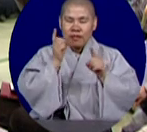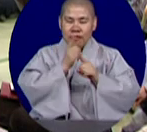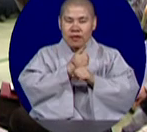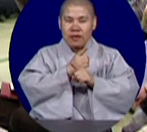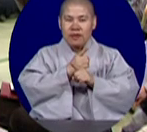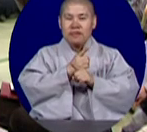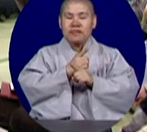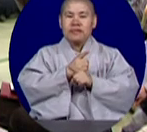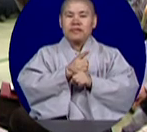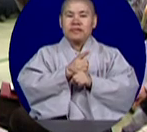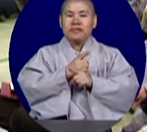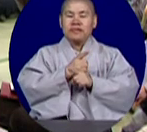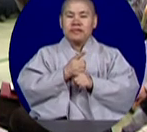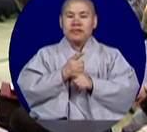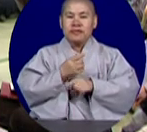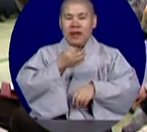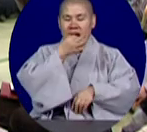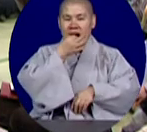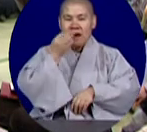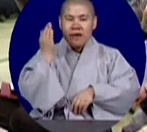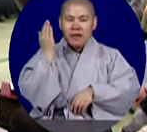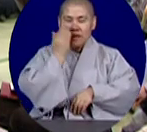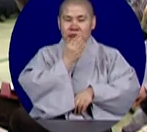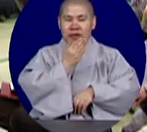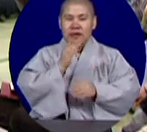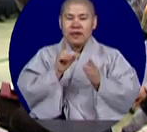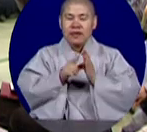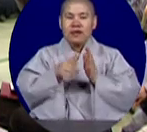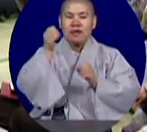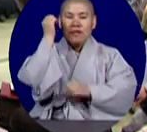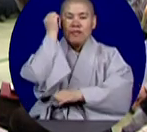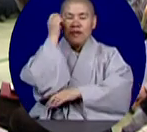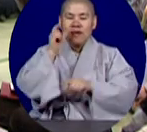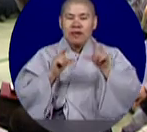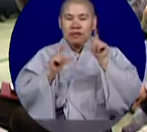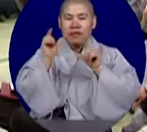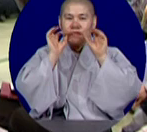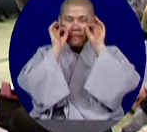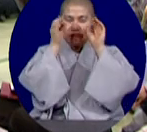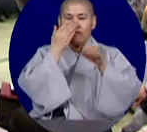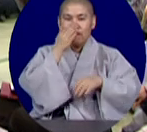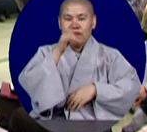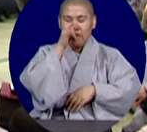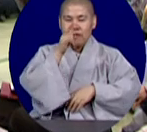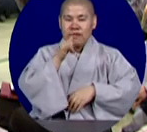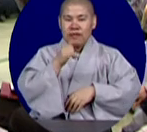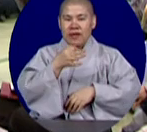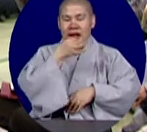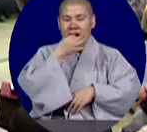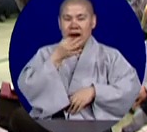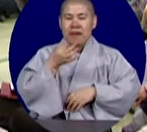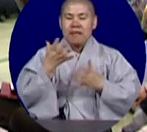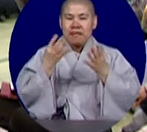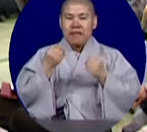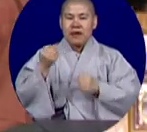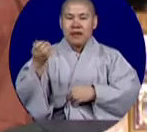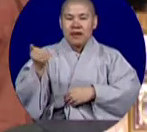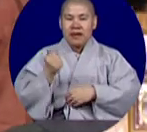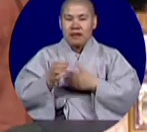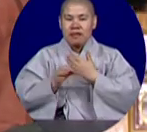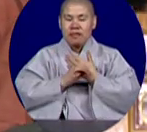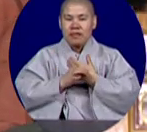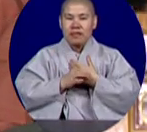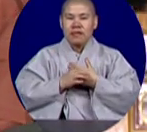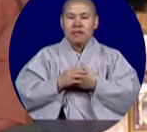때 이런 본래의 모습을 볼 수가 있지. 이걸 자꾸 충족시키면 눈을 점점